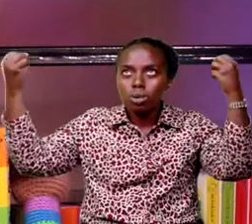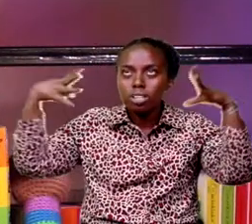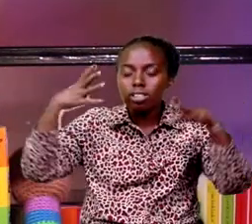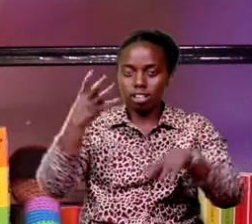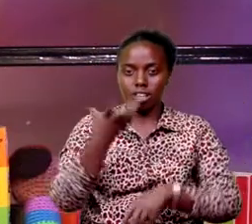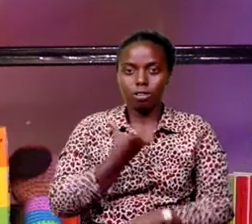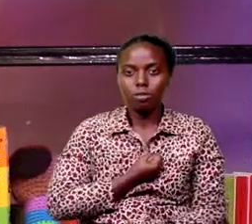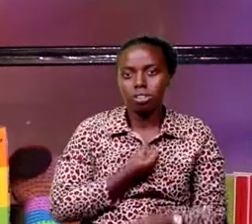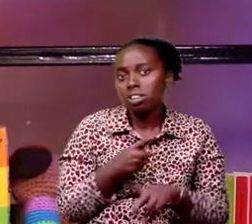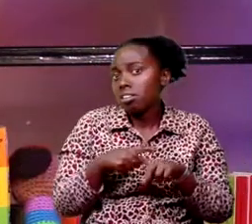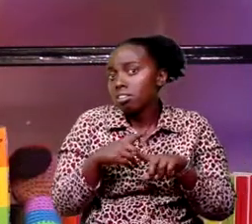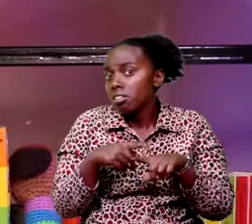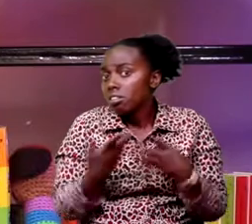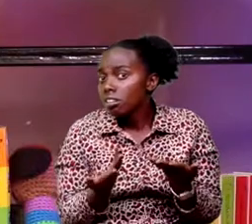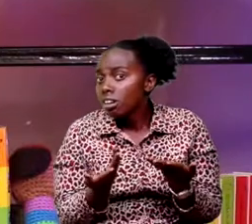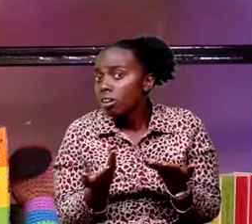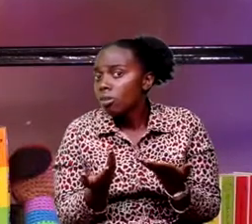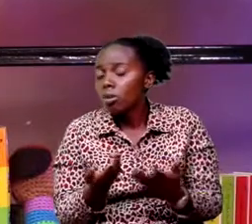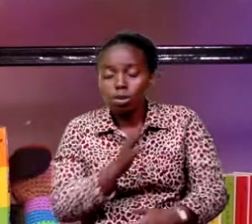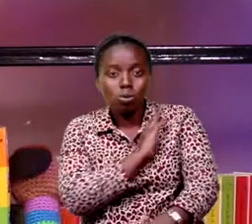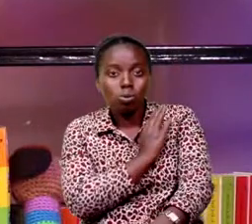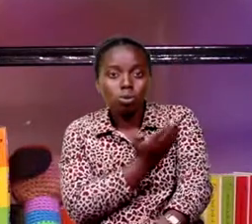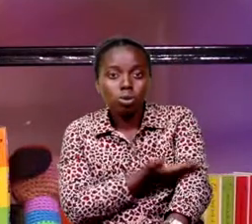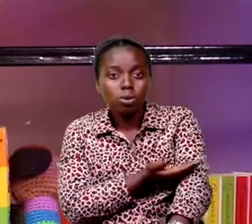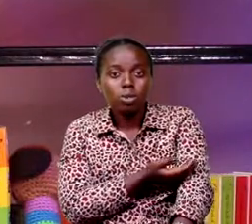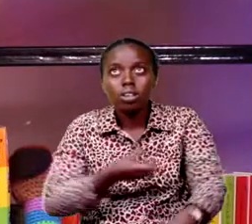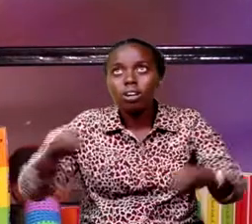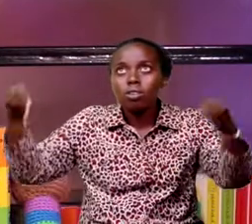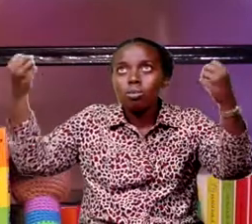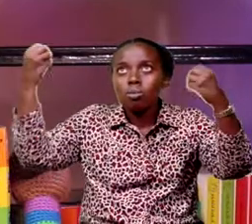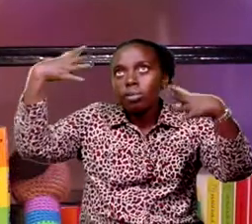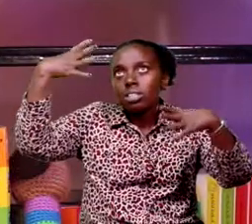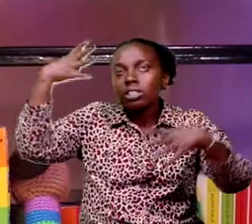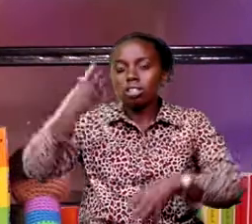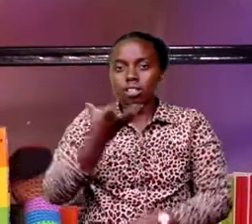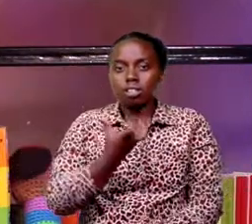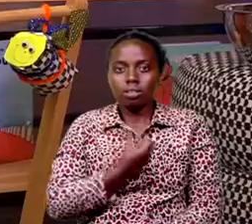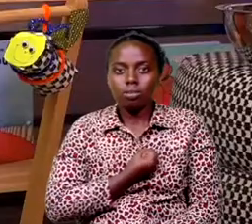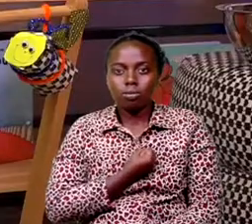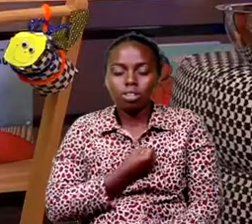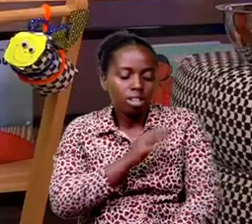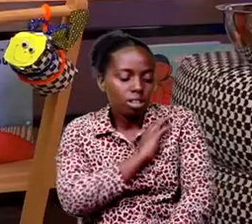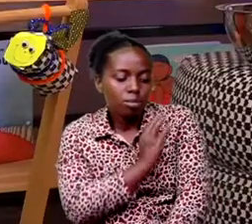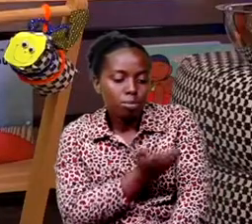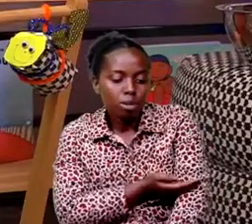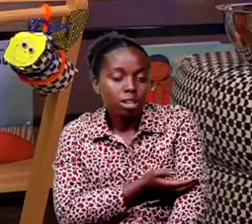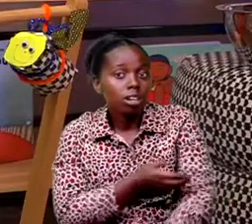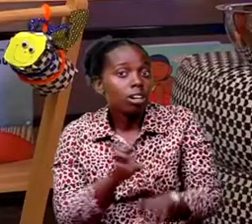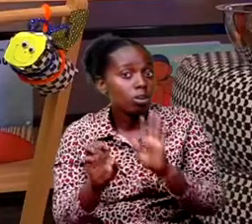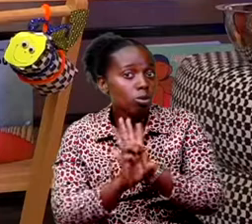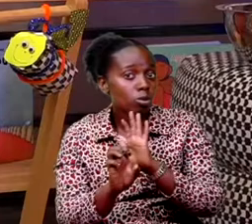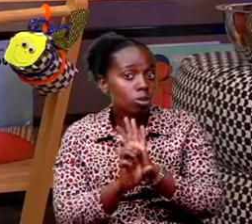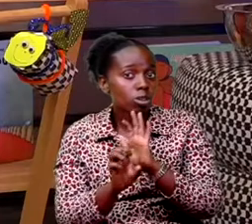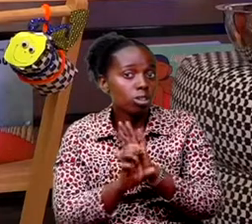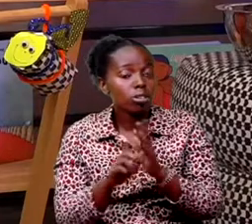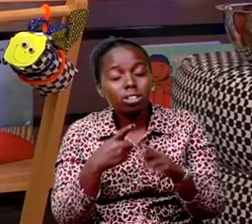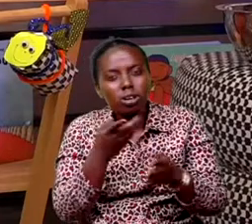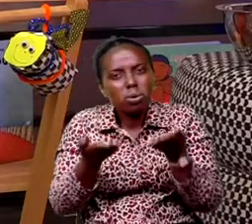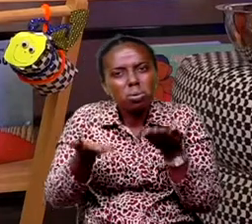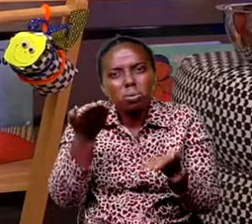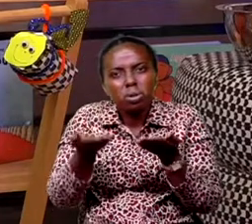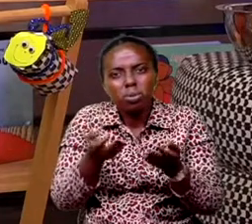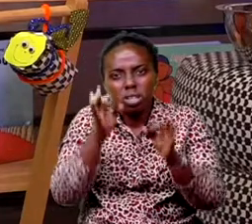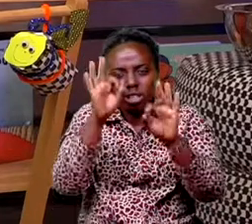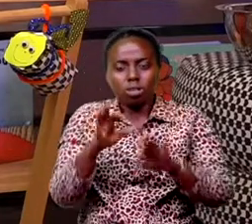ifite, cyangwa ubushobozi ayo mashanyarazi afite. Imbaraga ni urugero cyangwa